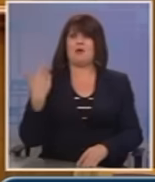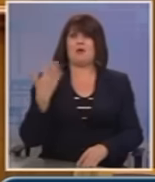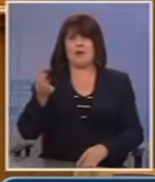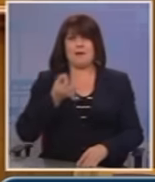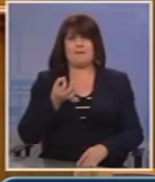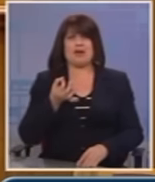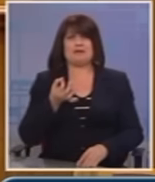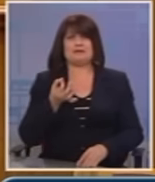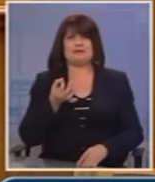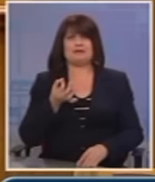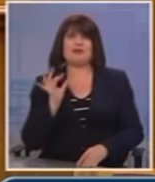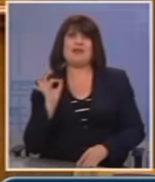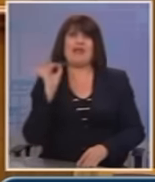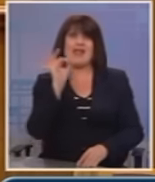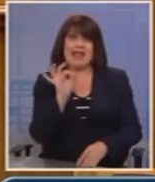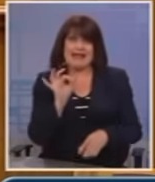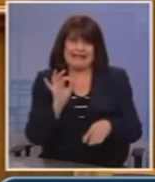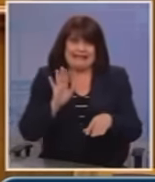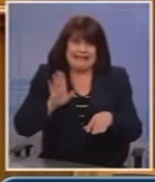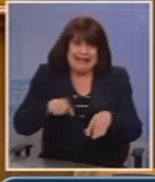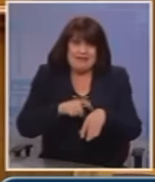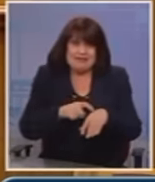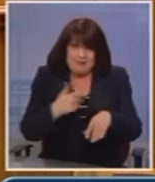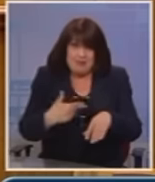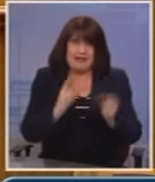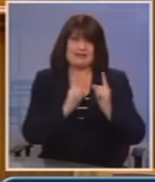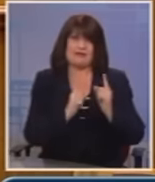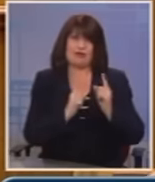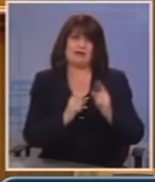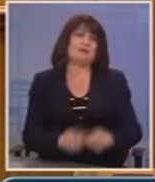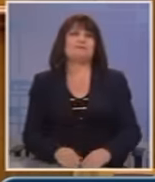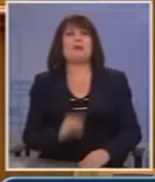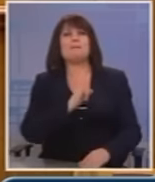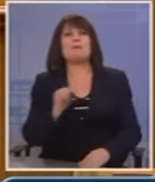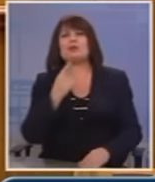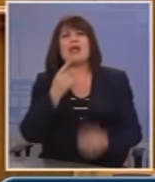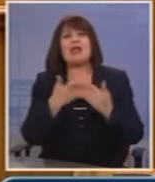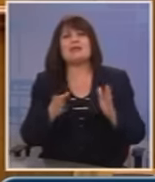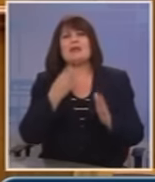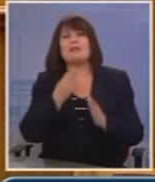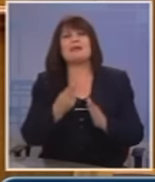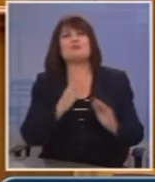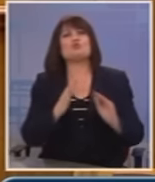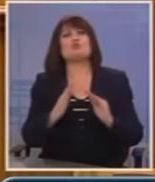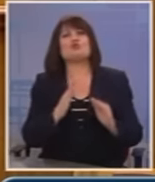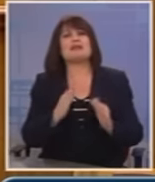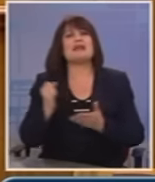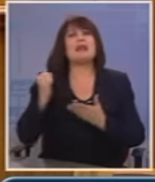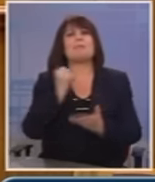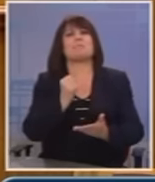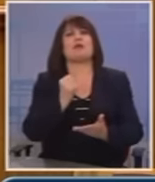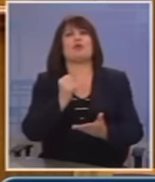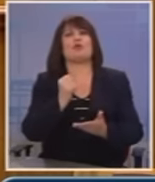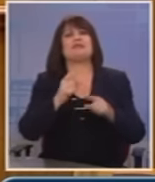λέγατε ότι είχατε φτάσει στο παραπέντε συμφωνίας. Ουδέποτε θέσατε δημοσίως θέμα για τη διασφάλιση της χρηματοδότησης